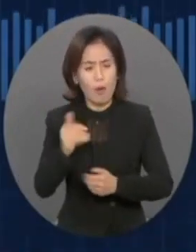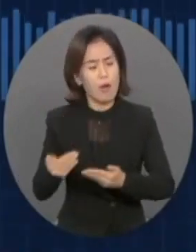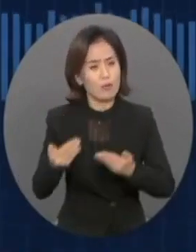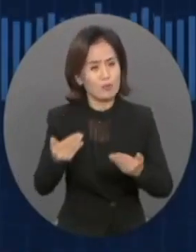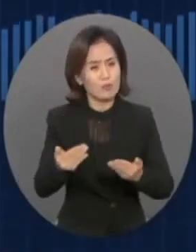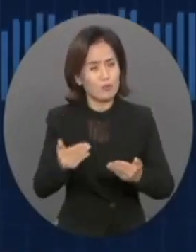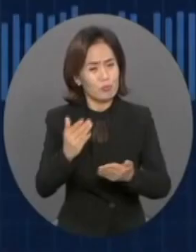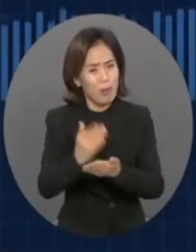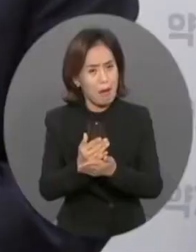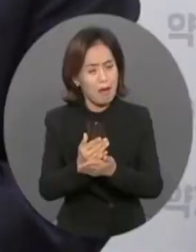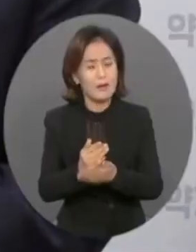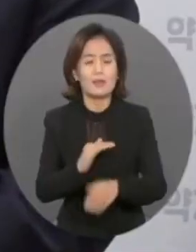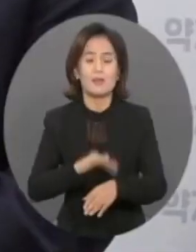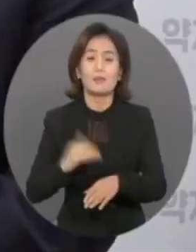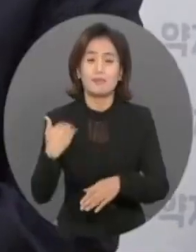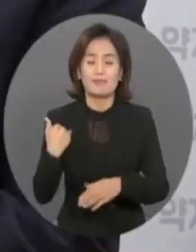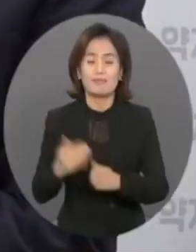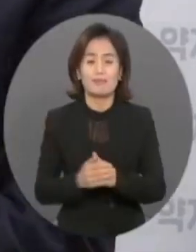유독